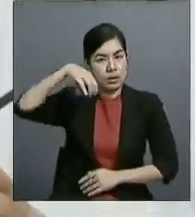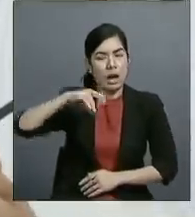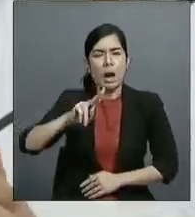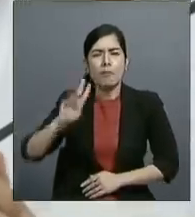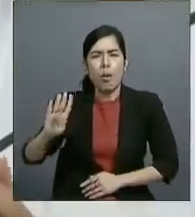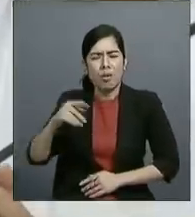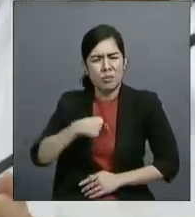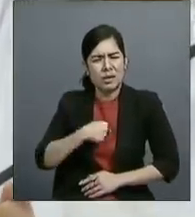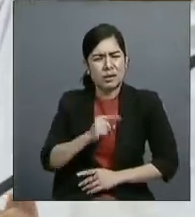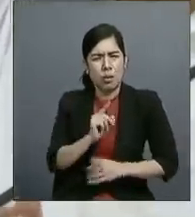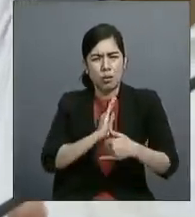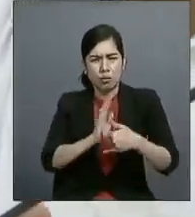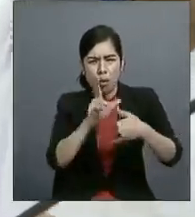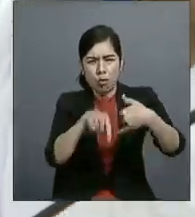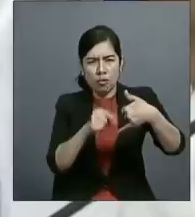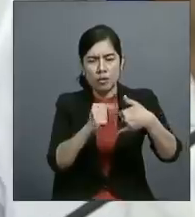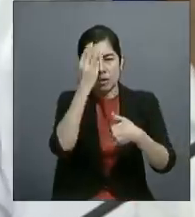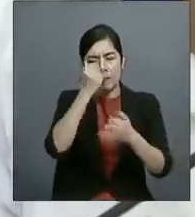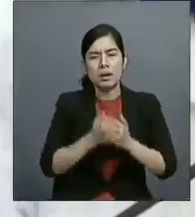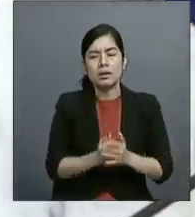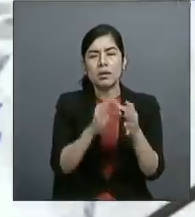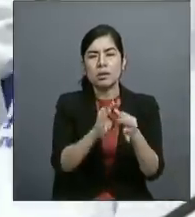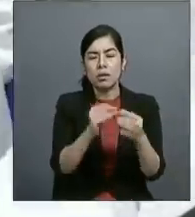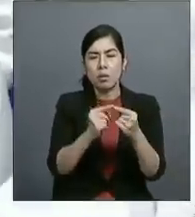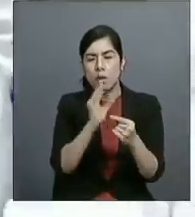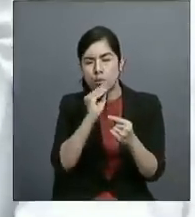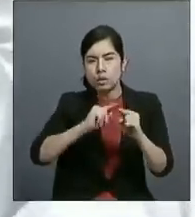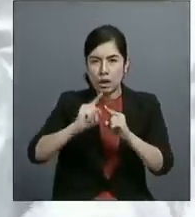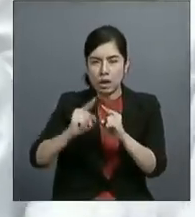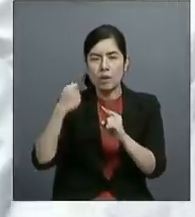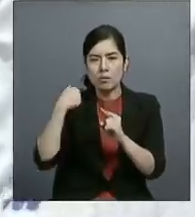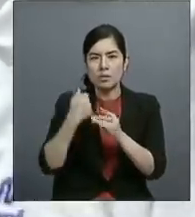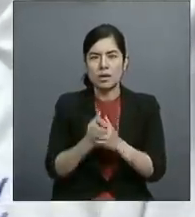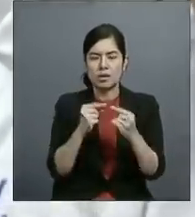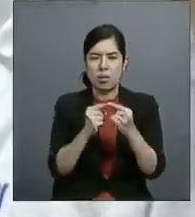ความน่าเชื่อถือเพราะว่าการแสดงออกทางการเมืองเป็นการส่งสัญญาณความขัดแย้งค่ะ